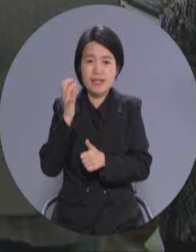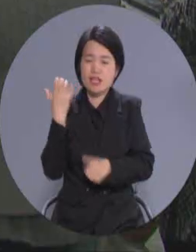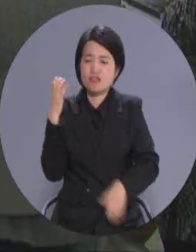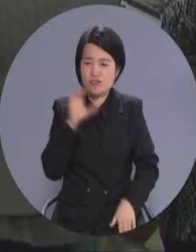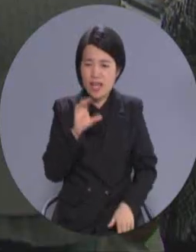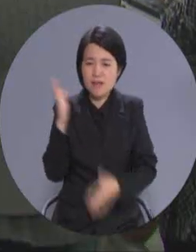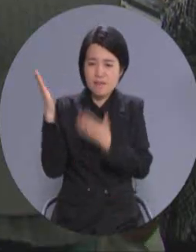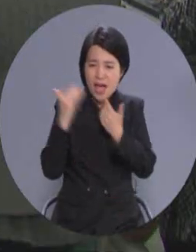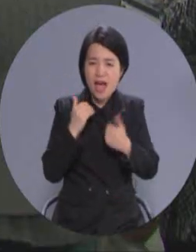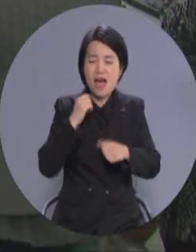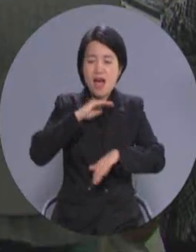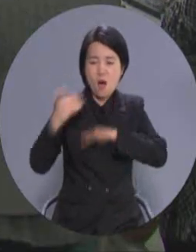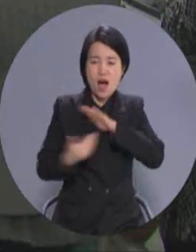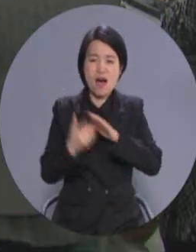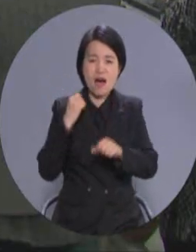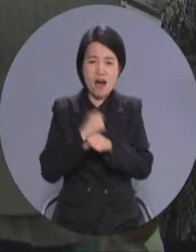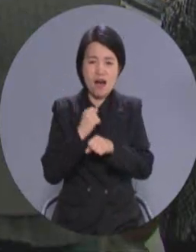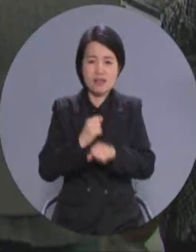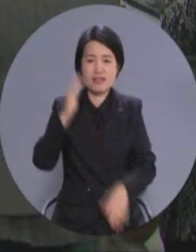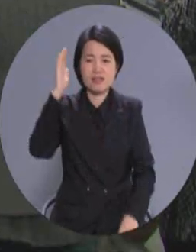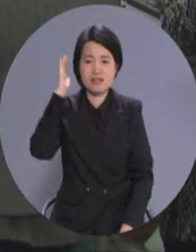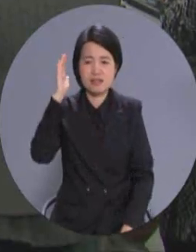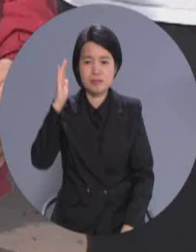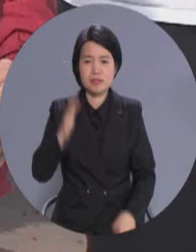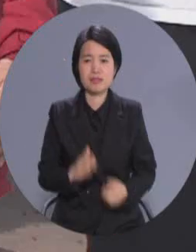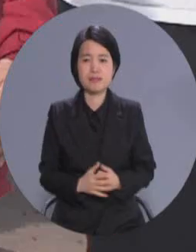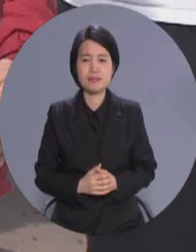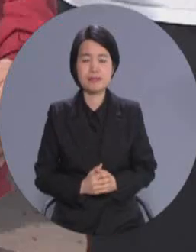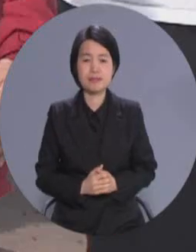투자를 이끌어내겠다고 강조했습니다.